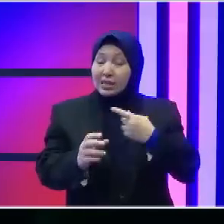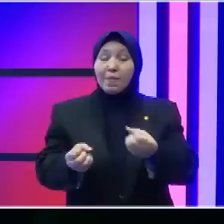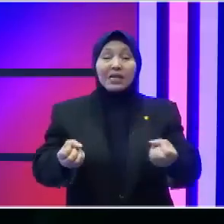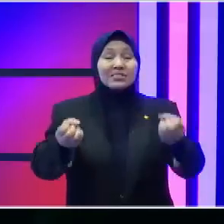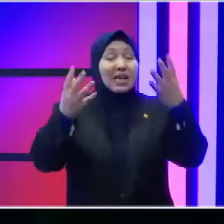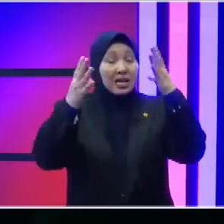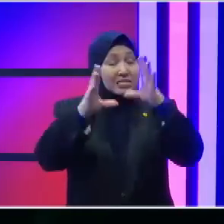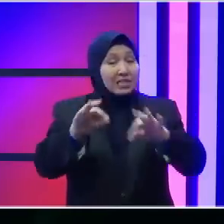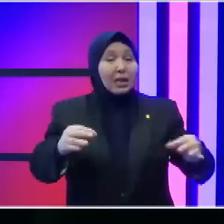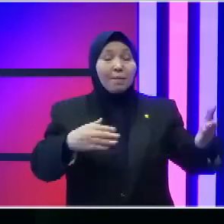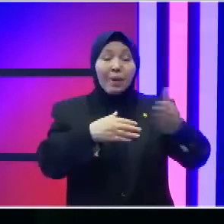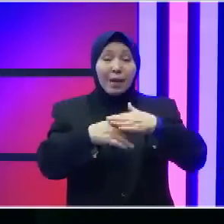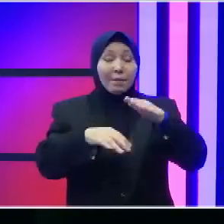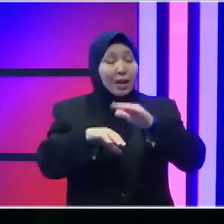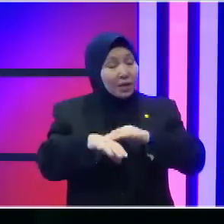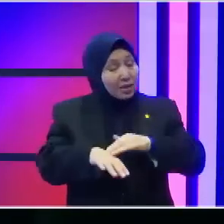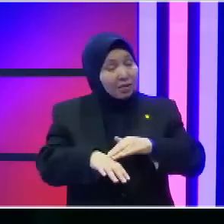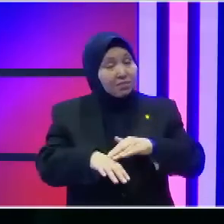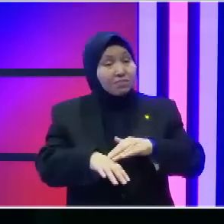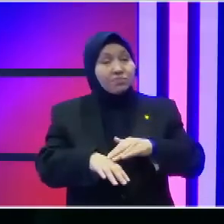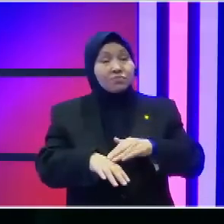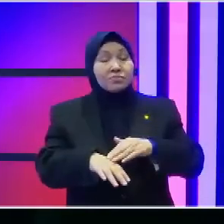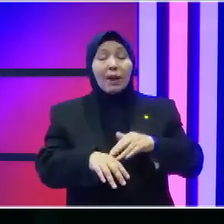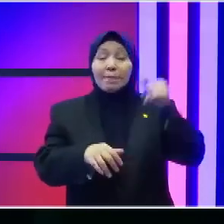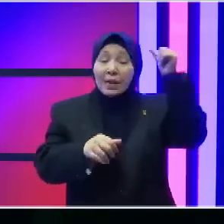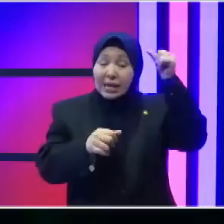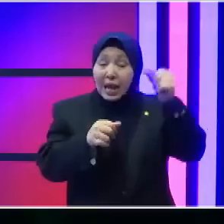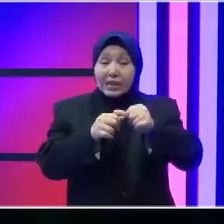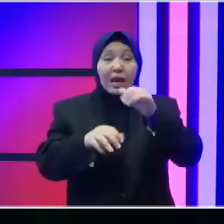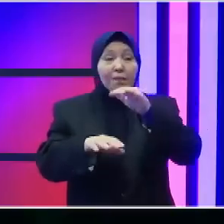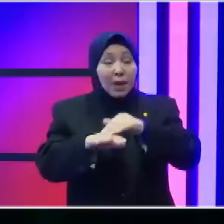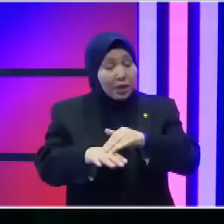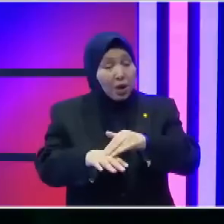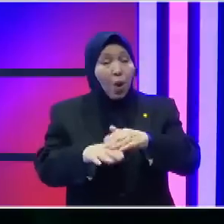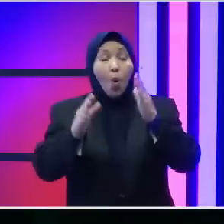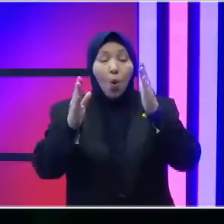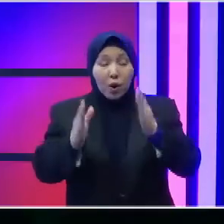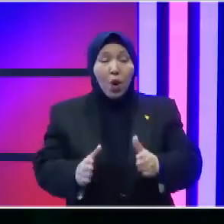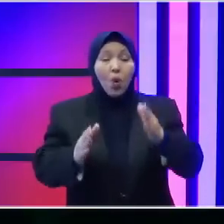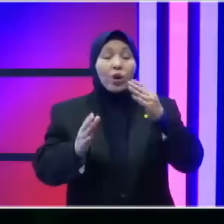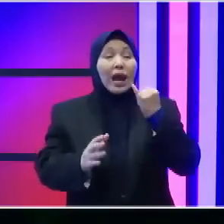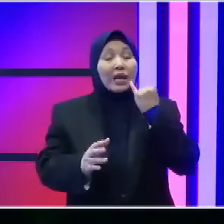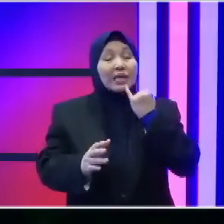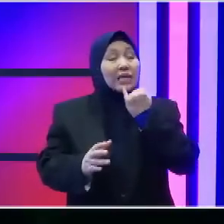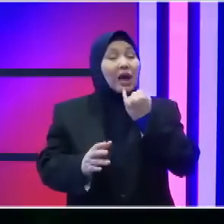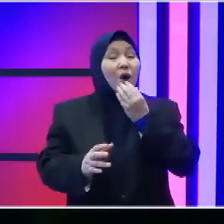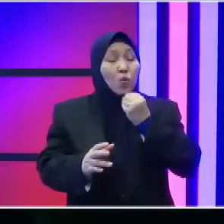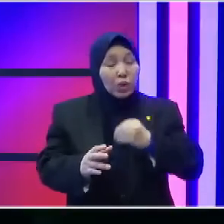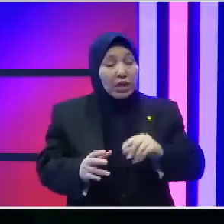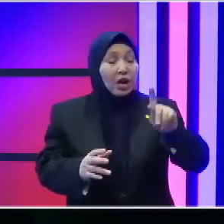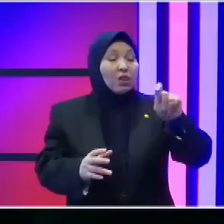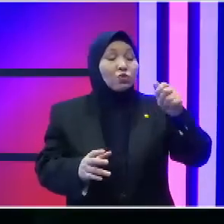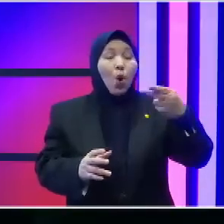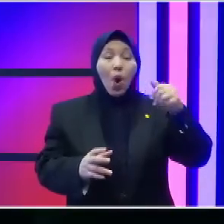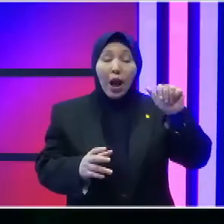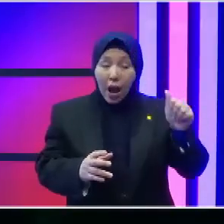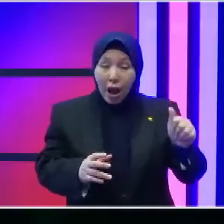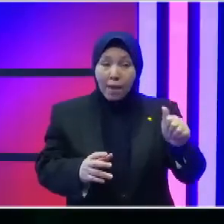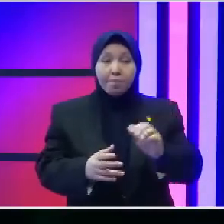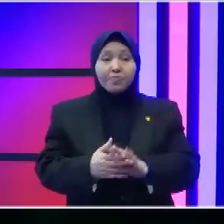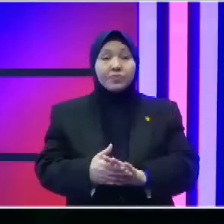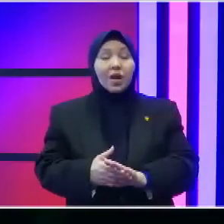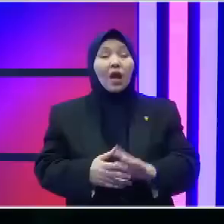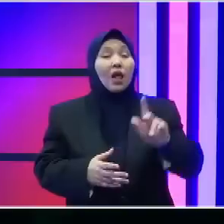Musa kembali balik kepada peringatan kepada orang-orang Yahudi. Taha,